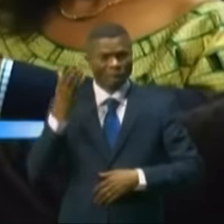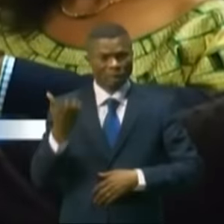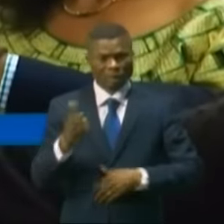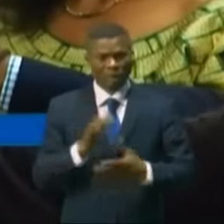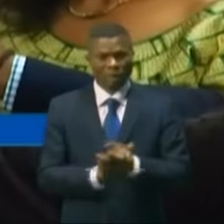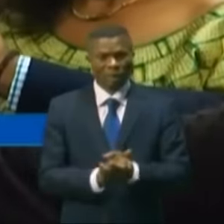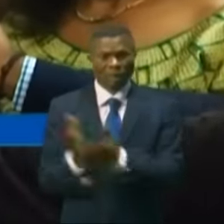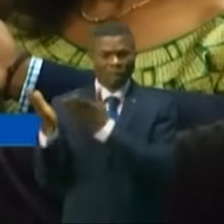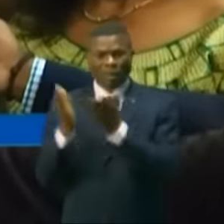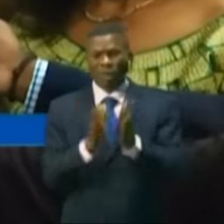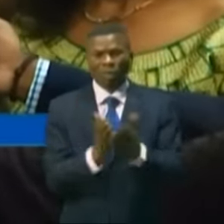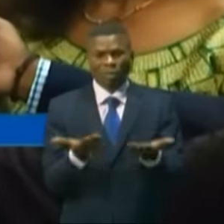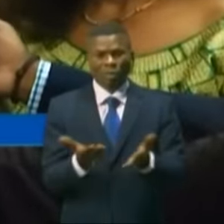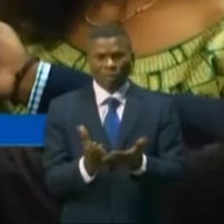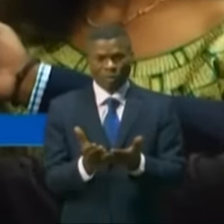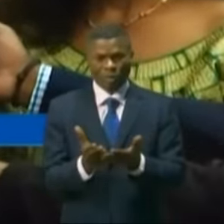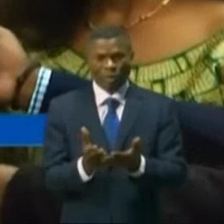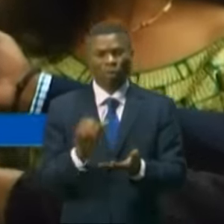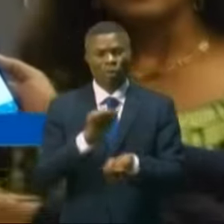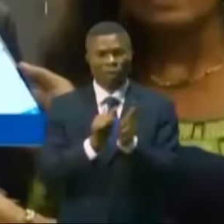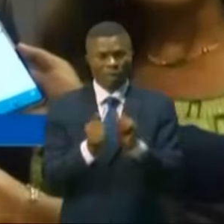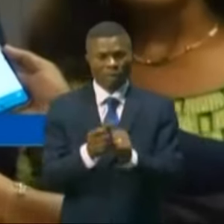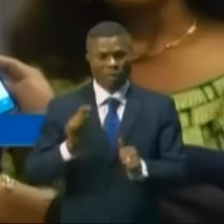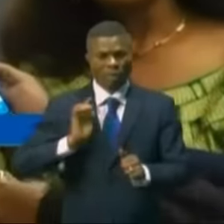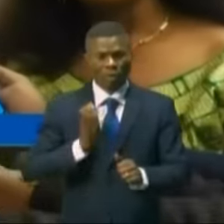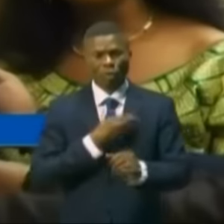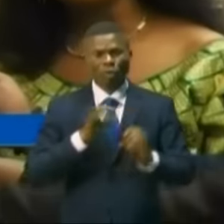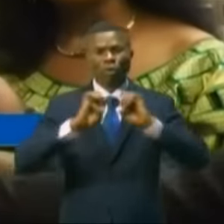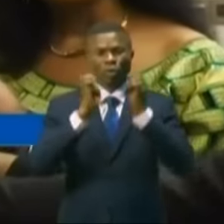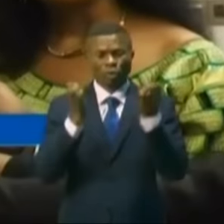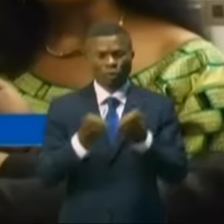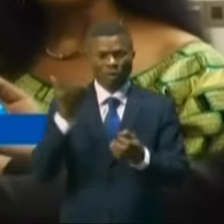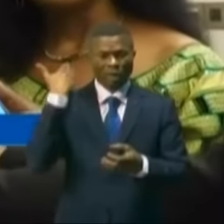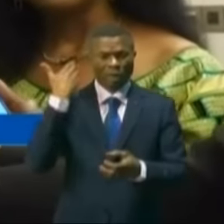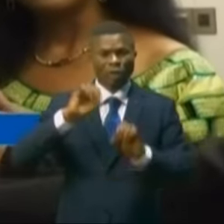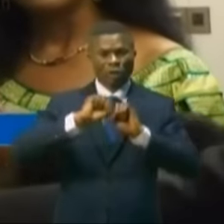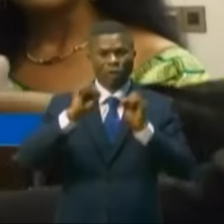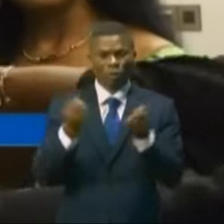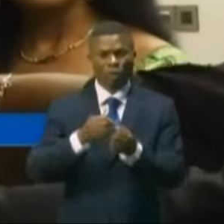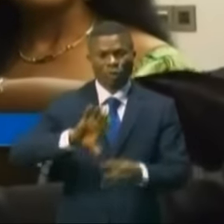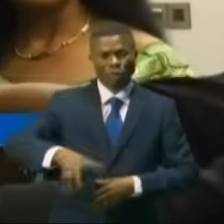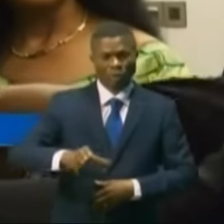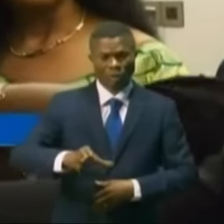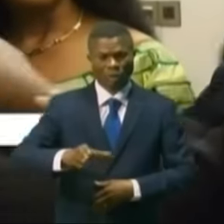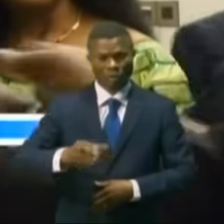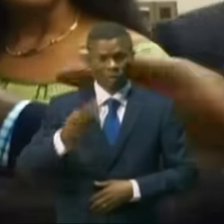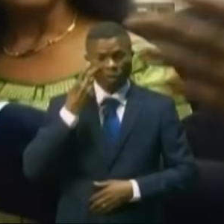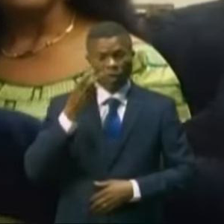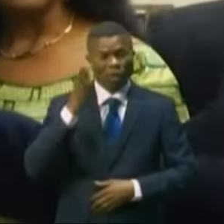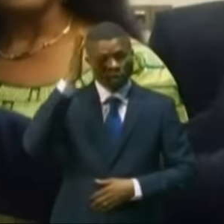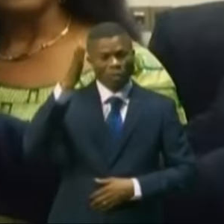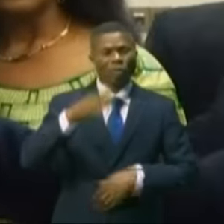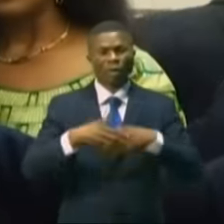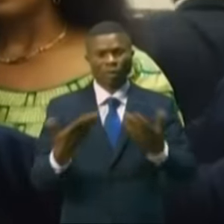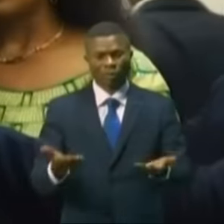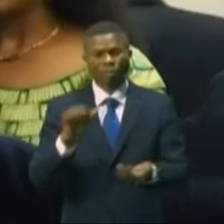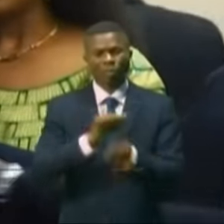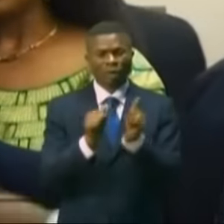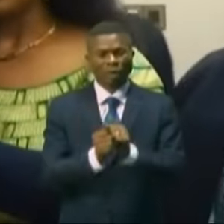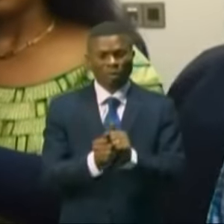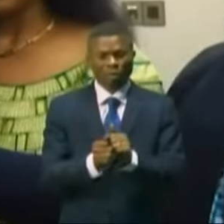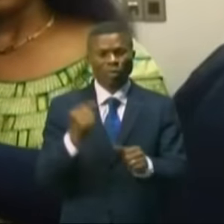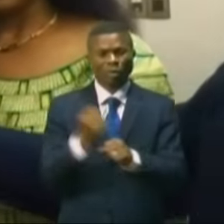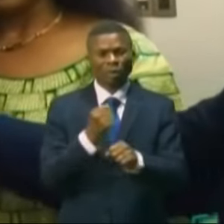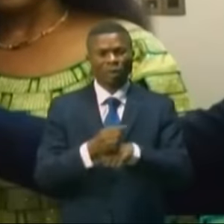du portefeuille la situation générale de la Régie des Eaux, les perspectives d'avenir, les problèmes de fonctionnement